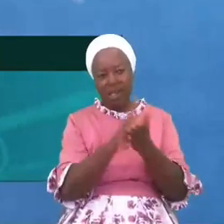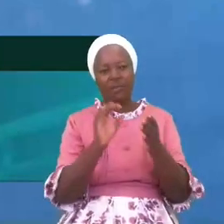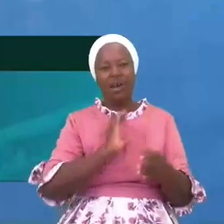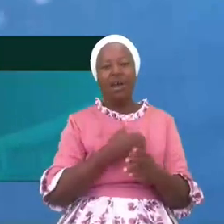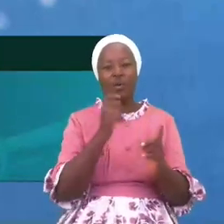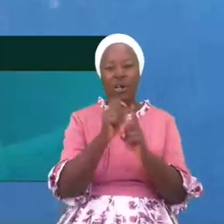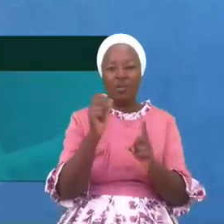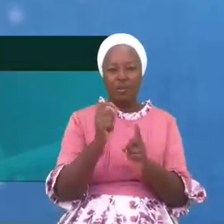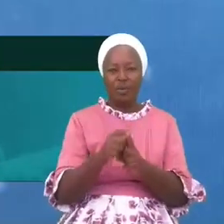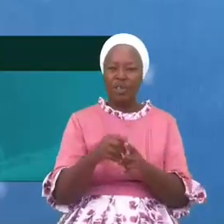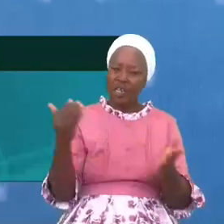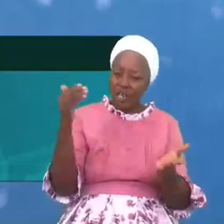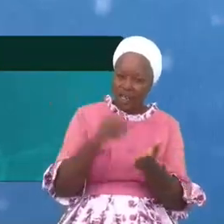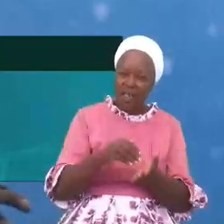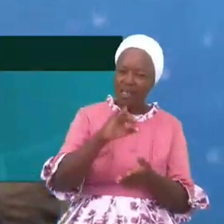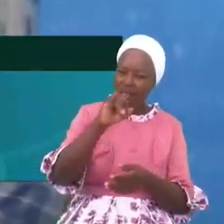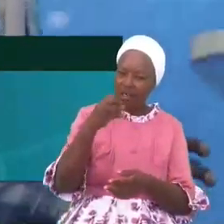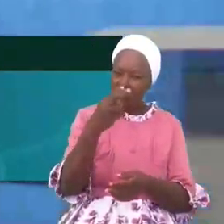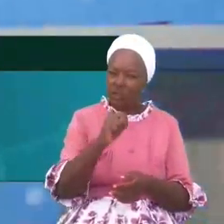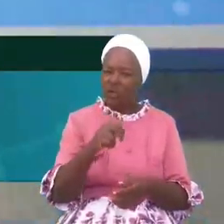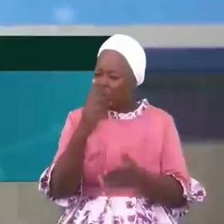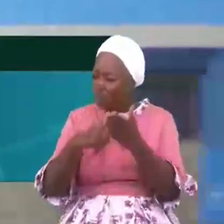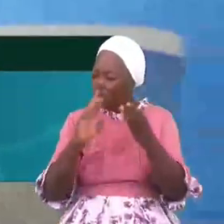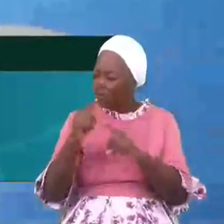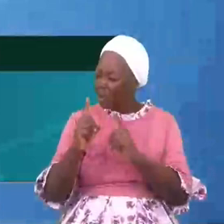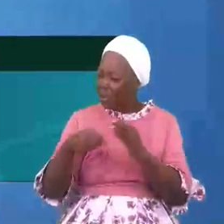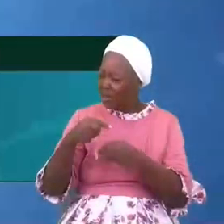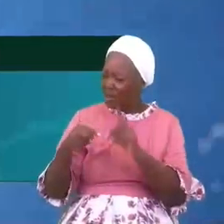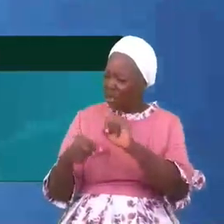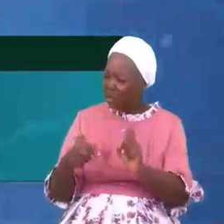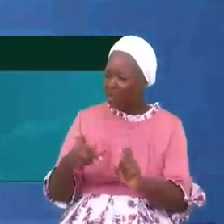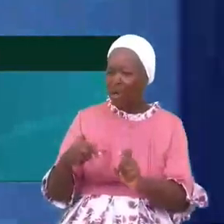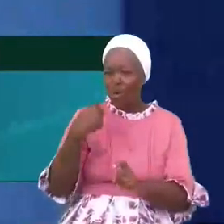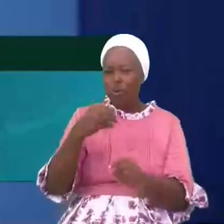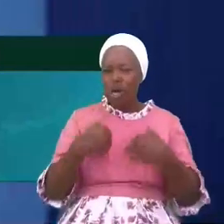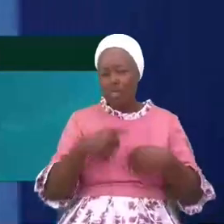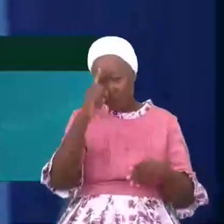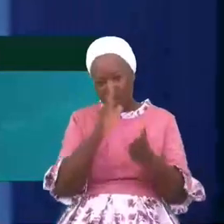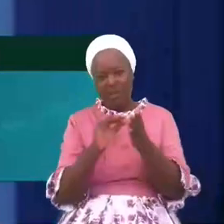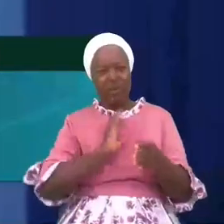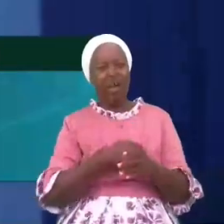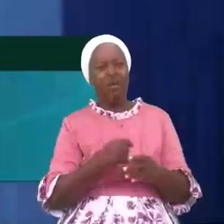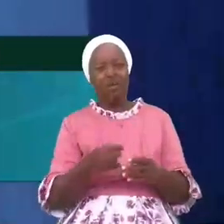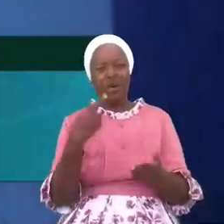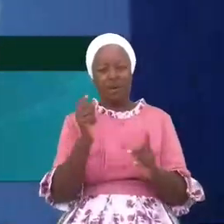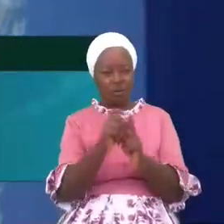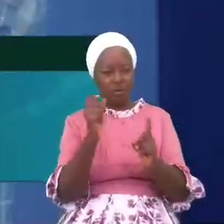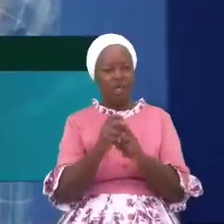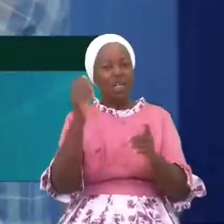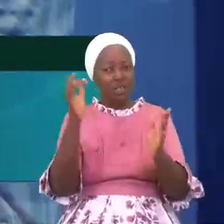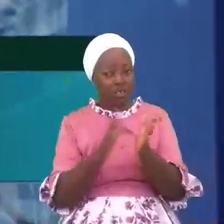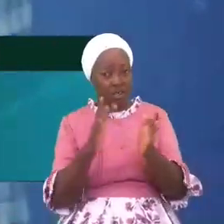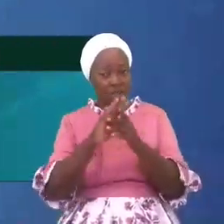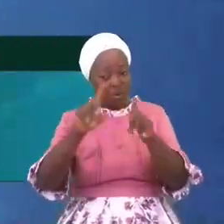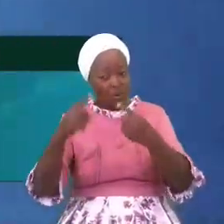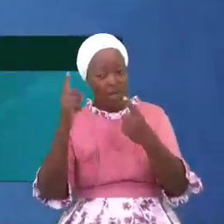Afin que s'accomplisse la parole qu'Esaïe le prophète a prononcée. Seigneur, qui a cru à notre prédication? Qui a cru à notre prédication? Jean, que tu veux-tu?